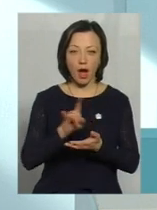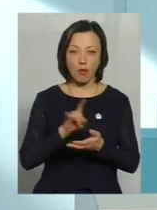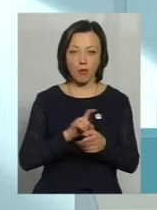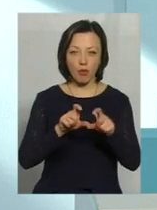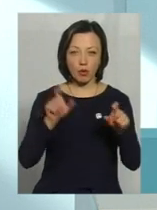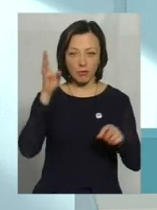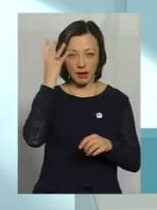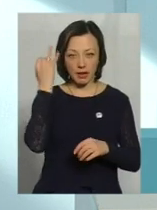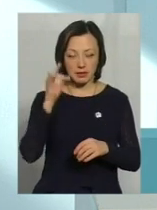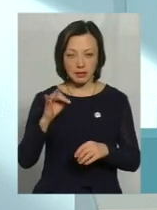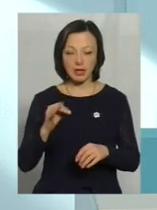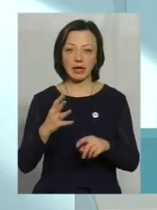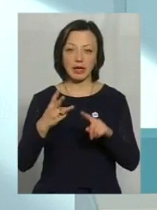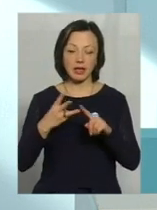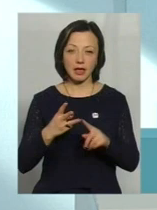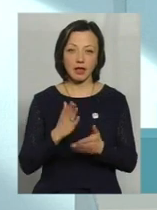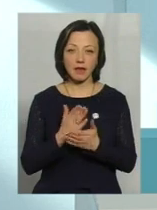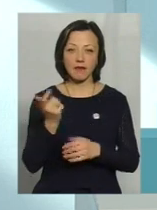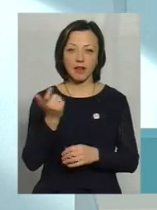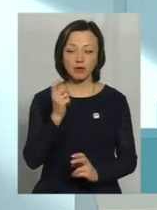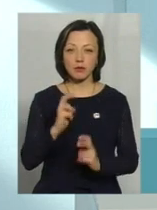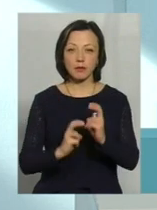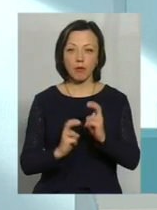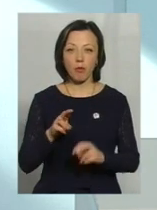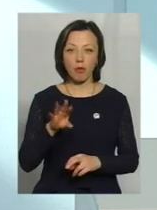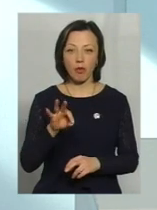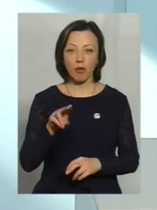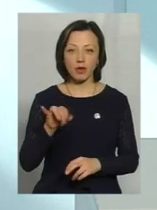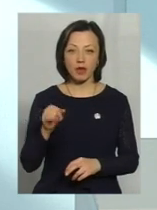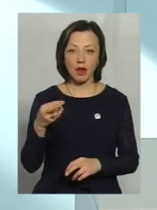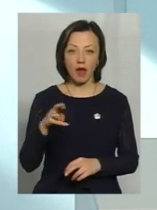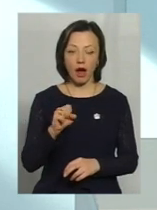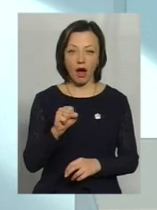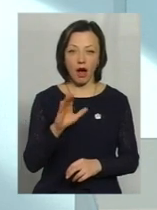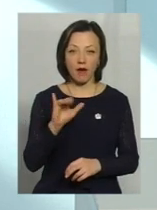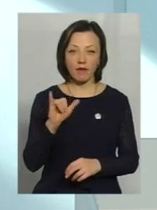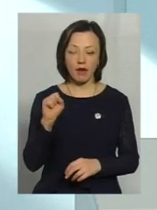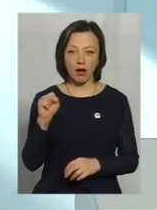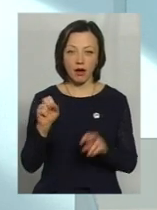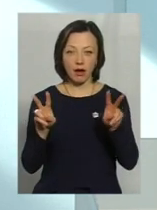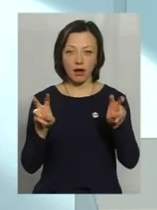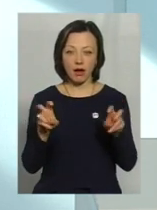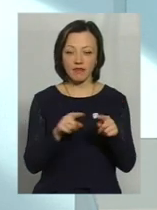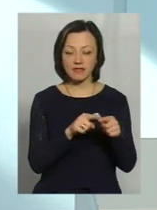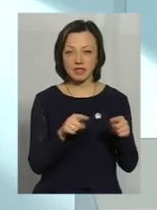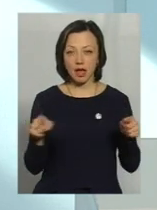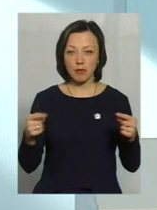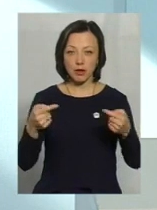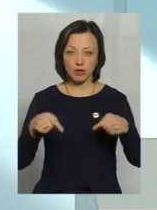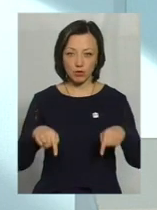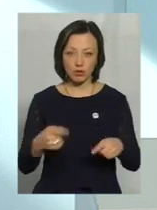і є власники сьогодні підприємство «Поділля Авіа», яке сьогодні знаходиться в стадії банкрутства і